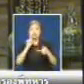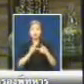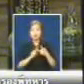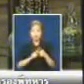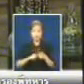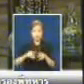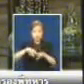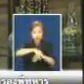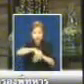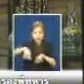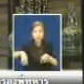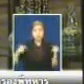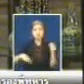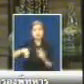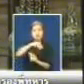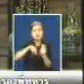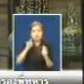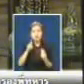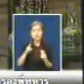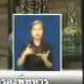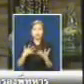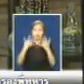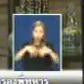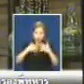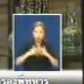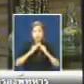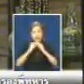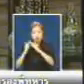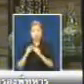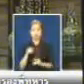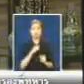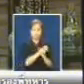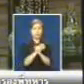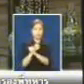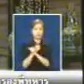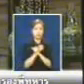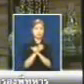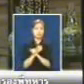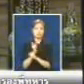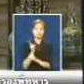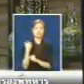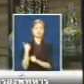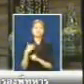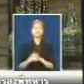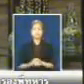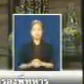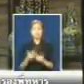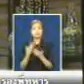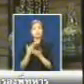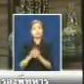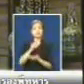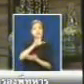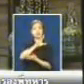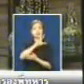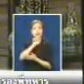ต้องกลับเรียนอย่างนี้แต่ว่าอยู่ในแผนแม่บทที่เรื่องของการพัฒนาน้ำอย่างยั่งยืนนะคะในวงเงิน 350,000 ล้